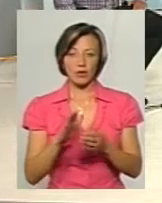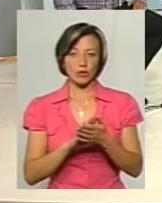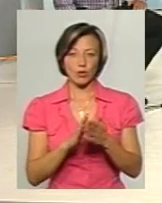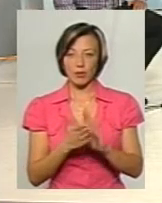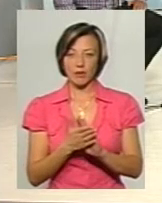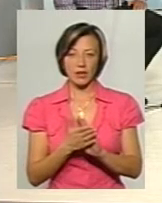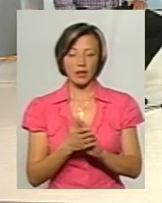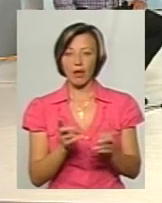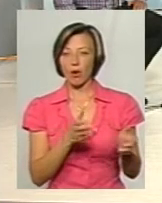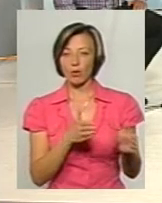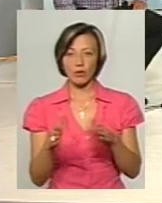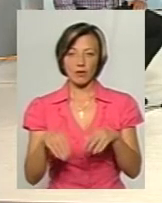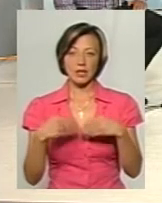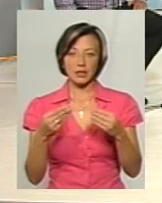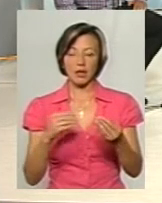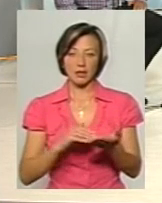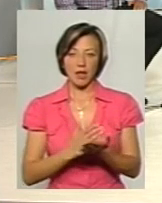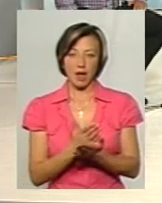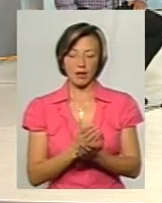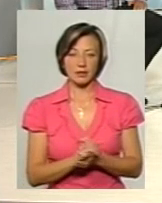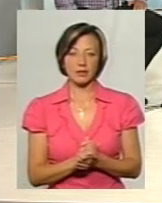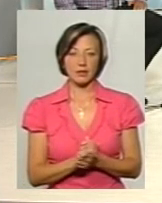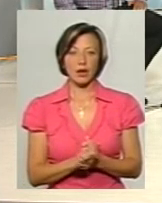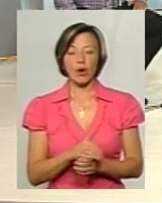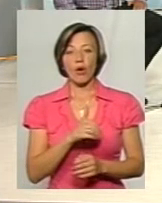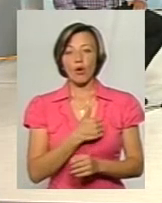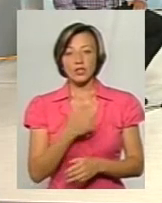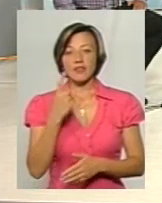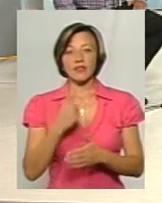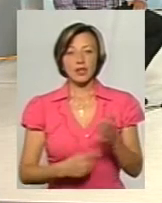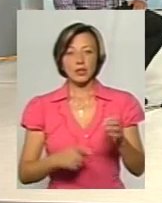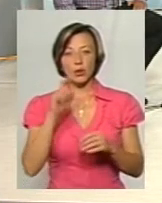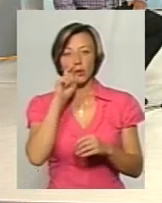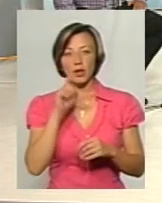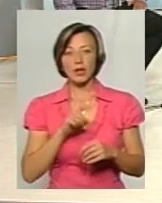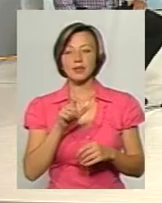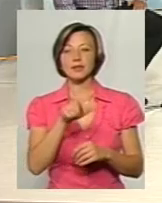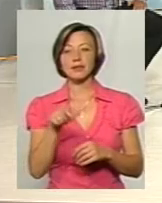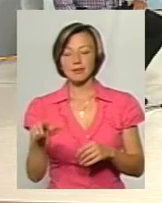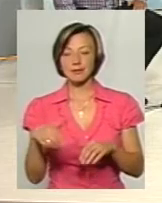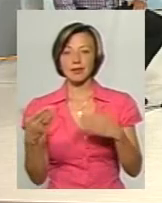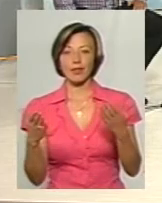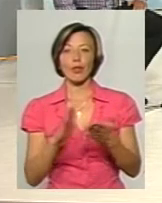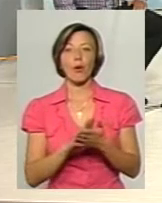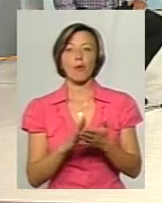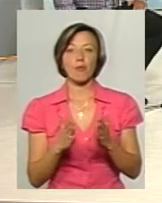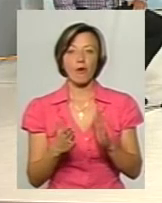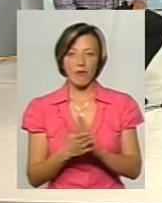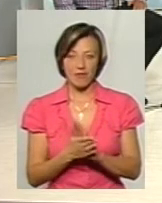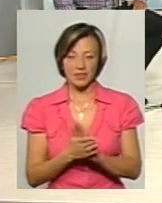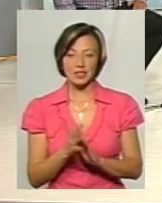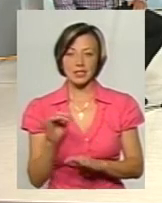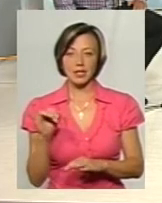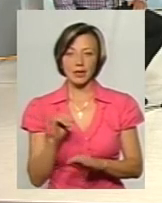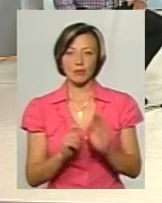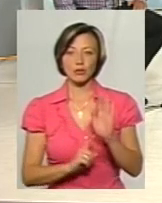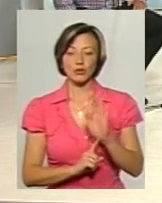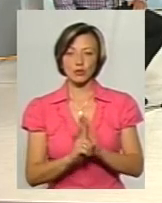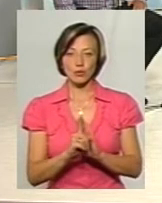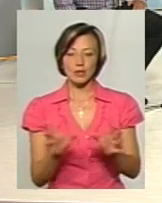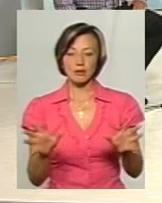Не готовий виконати умови, не готовий надати ту якість. Що ж, хочеться все-таки вірити, що українець з українцем таки домовиться і почнуть